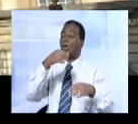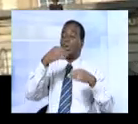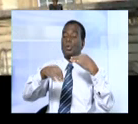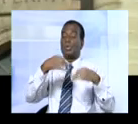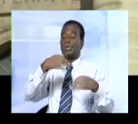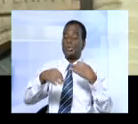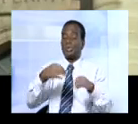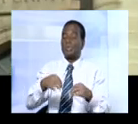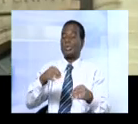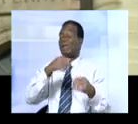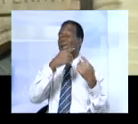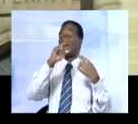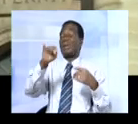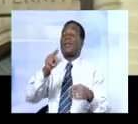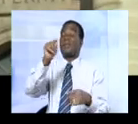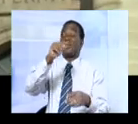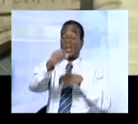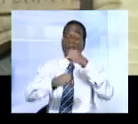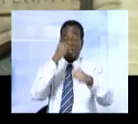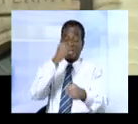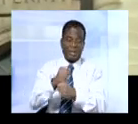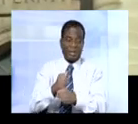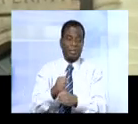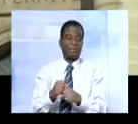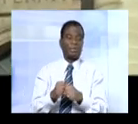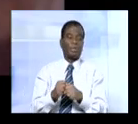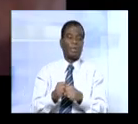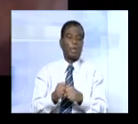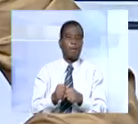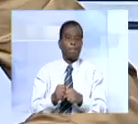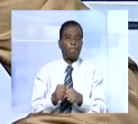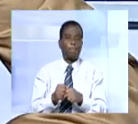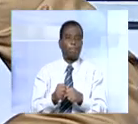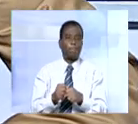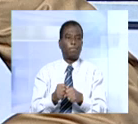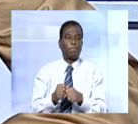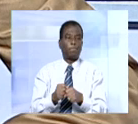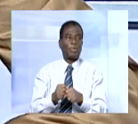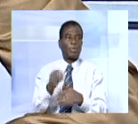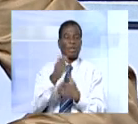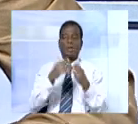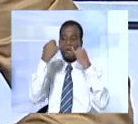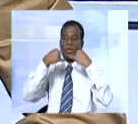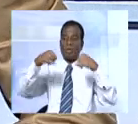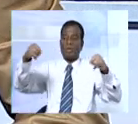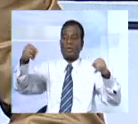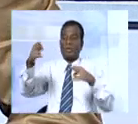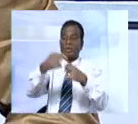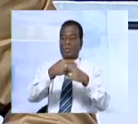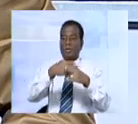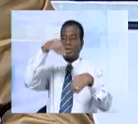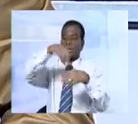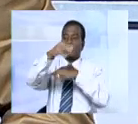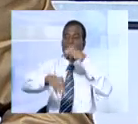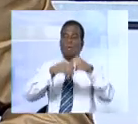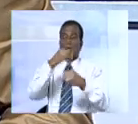1986, reconnaît le génocide des Tutsis du Rwanda. Quelques informations brèves dans le